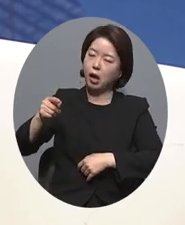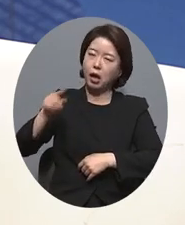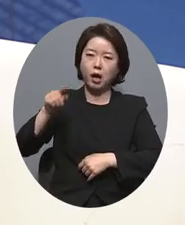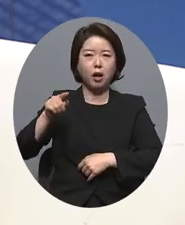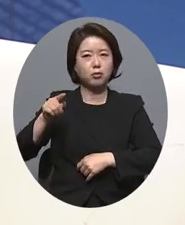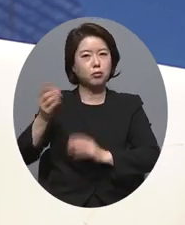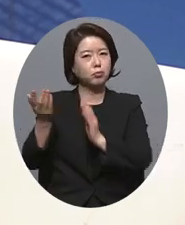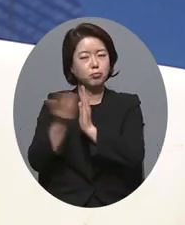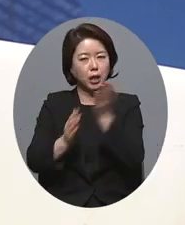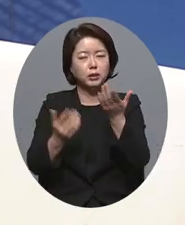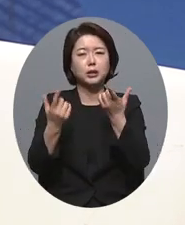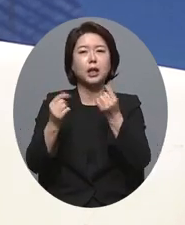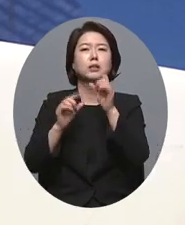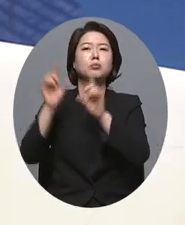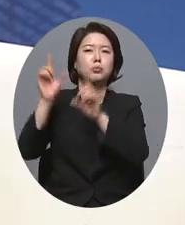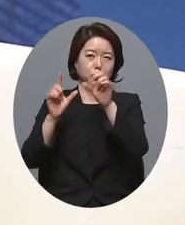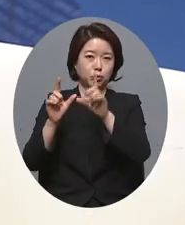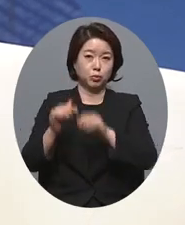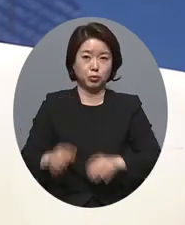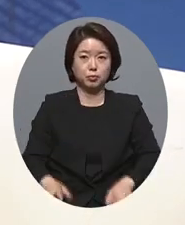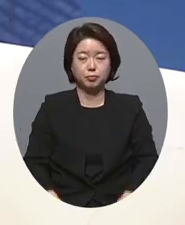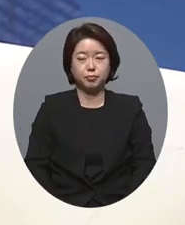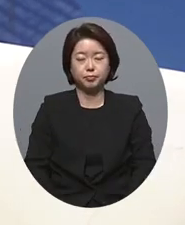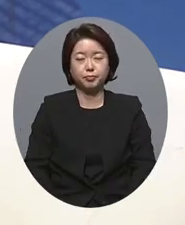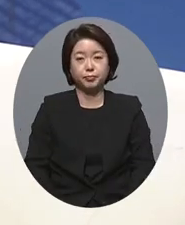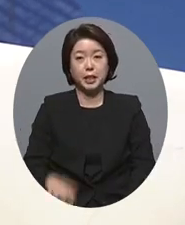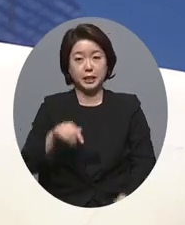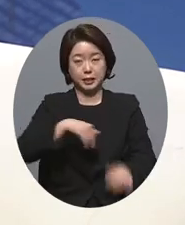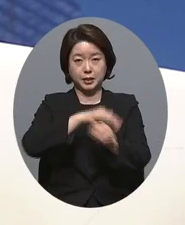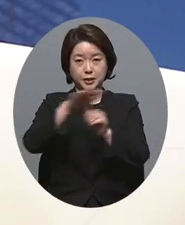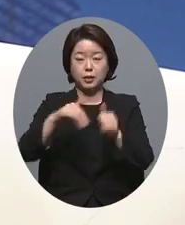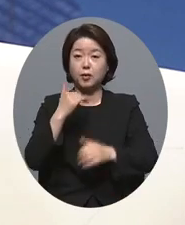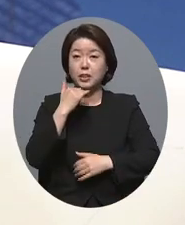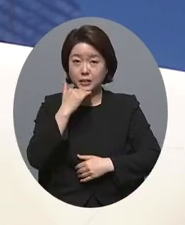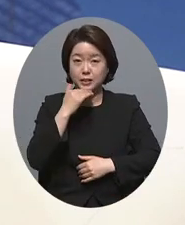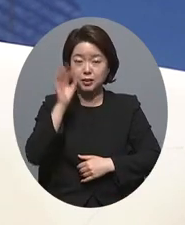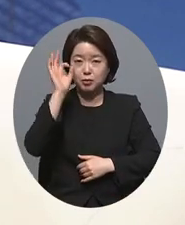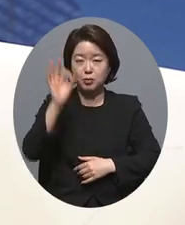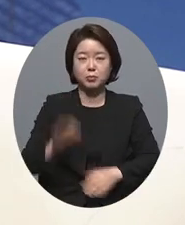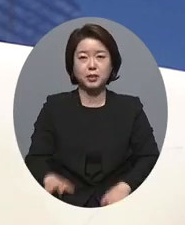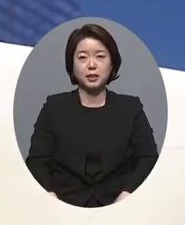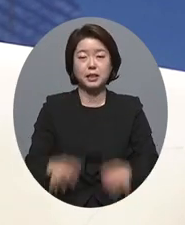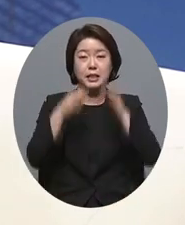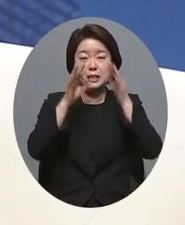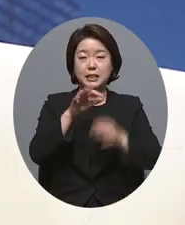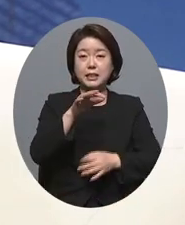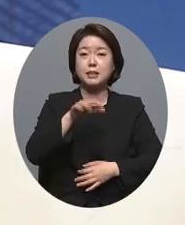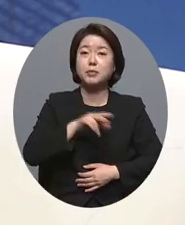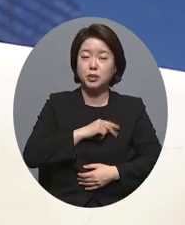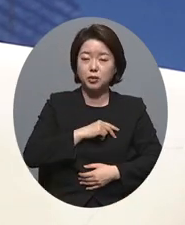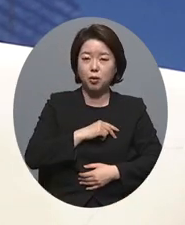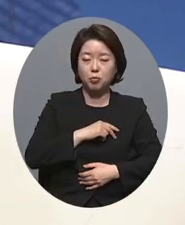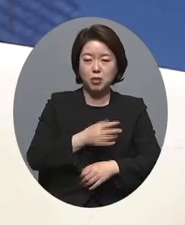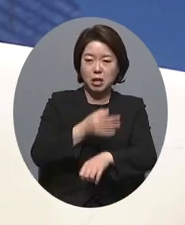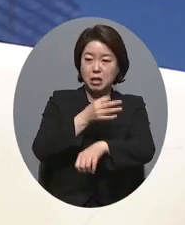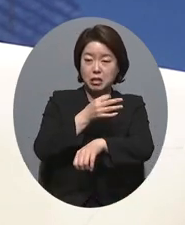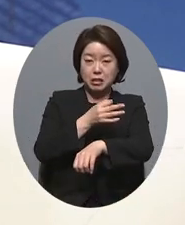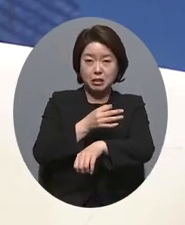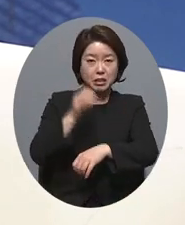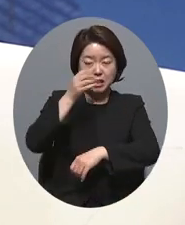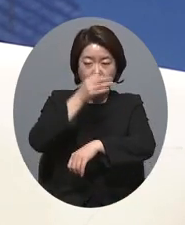보인다는 그런 의견들도 있습니다. 한번 좀 지켜보도록 하겠고요. 그리고 김의겸 의원은 이 단순 제보가 아니라 해당